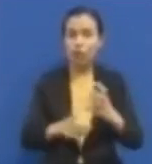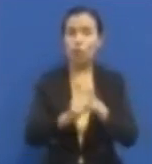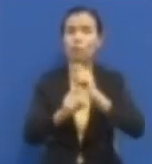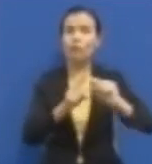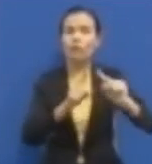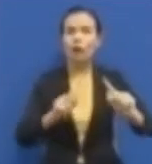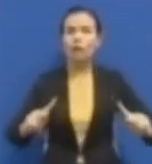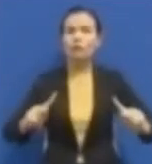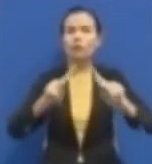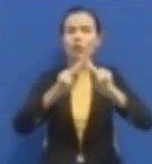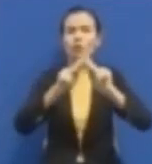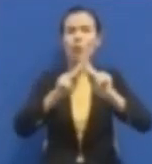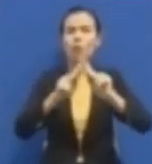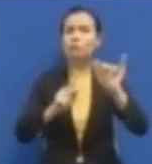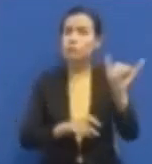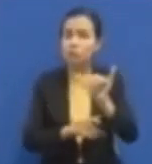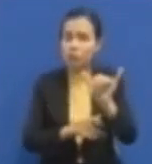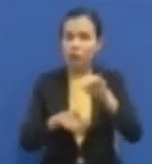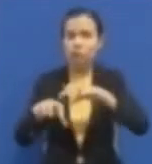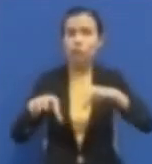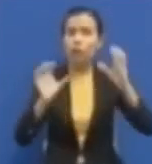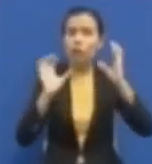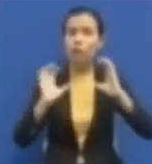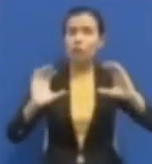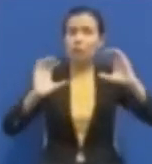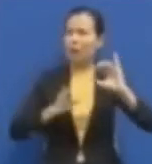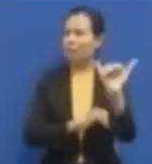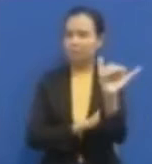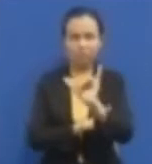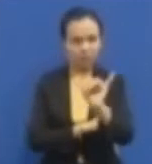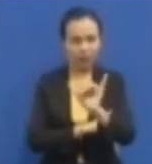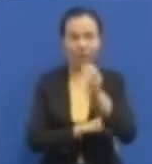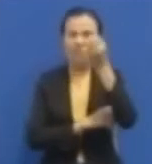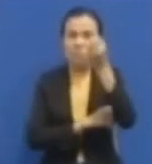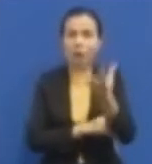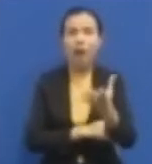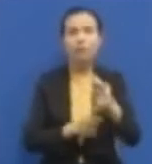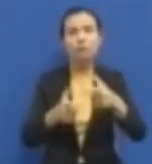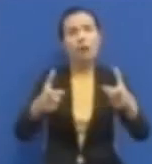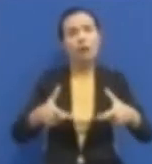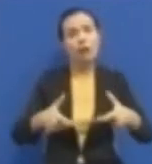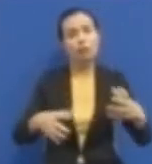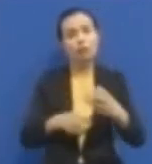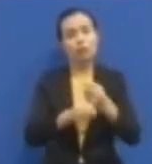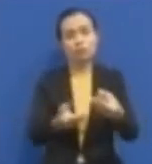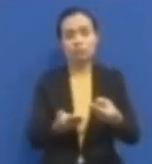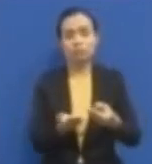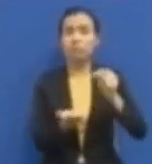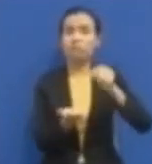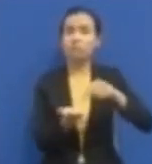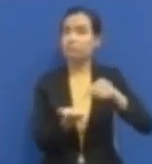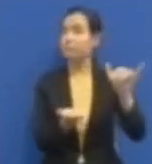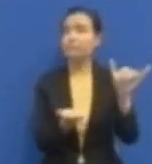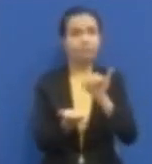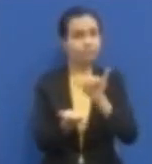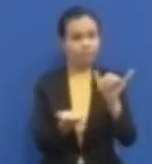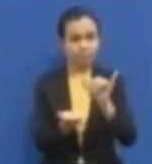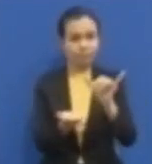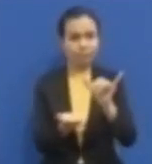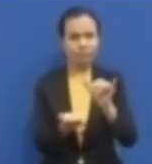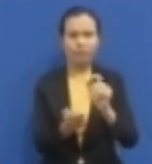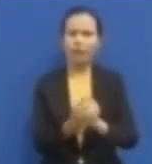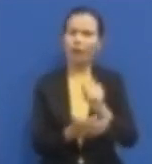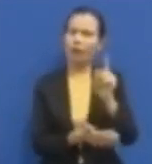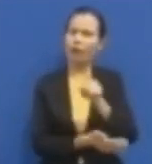ที่เหลือหน่วยงานราชการที่เหลืออีกจำนวนมากไม่มีในรายงานอันนี้เพราะฉะนั้นจึงทำให้เกิดคำถ